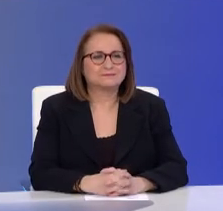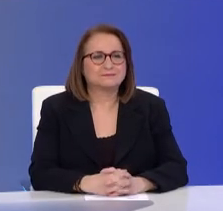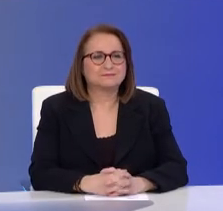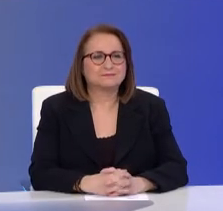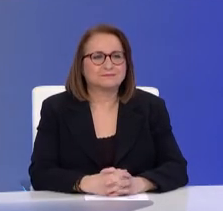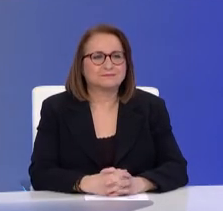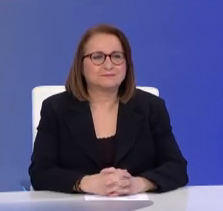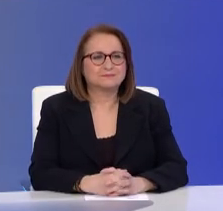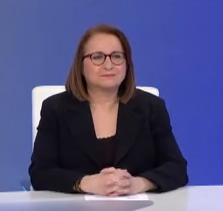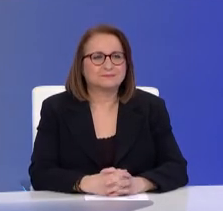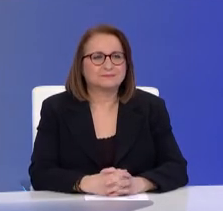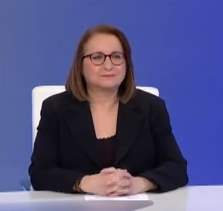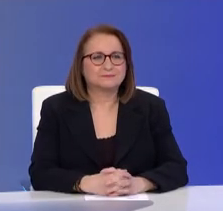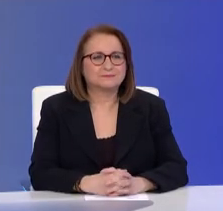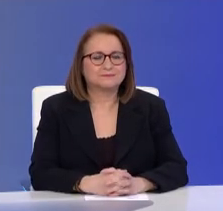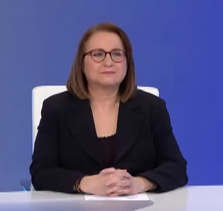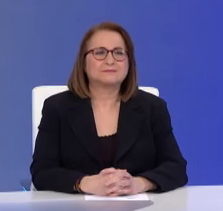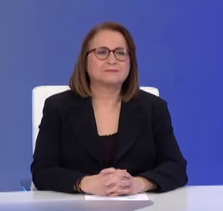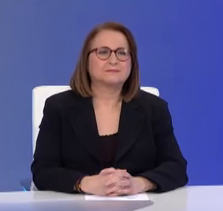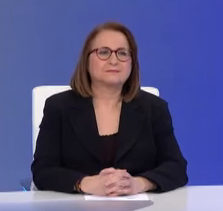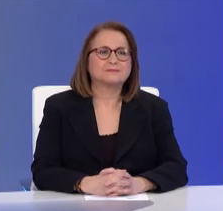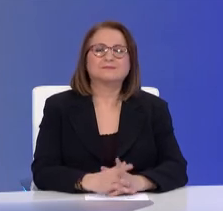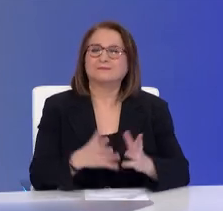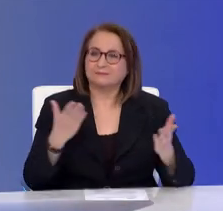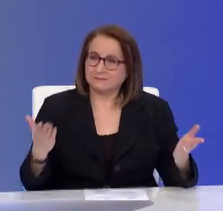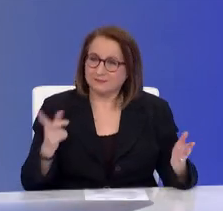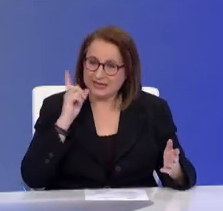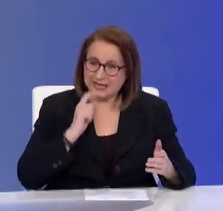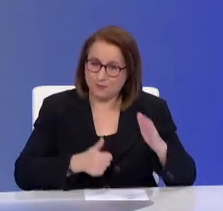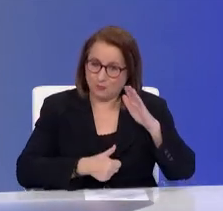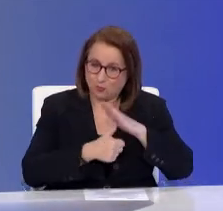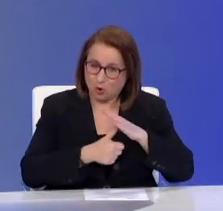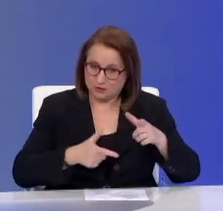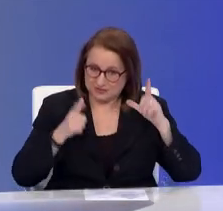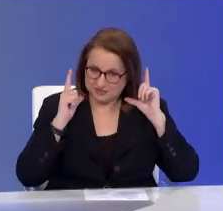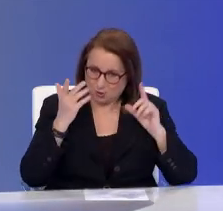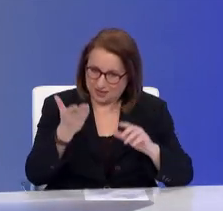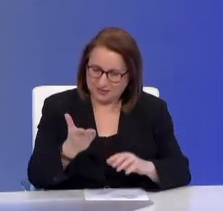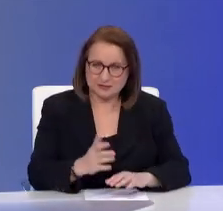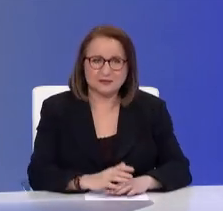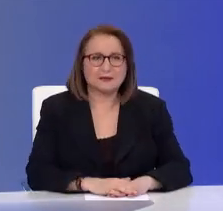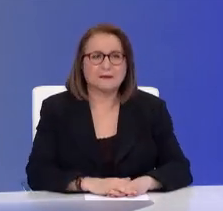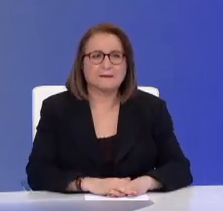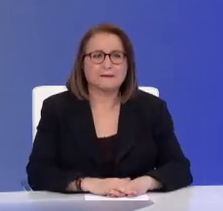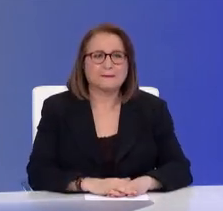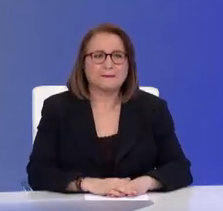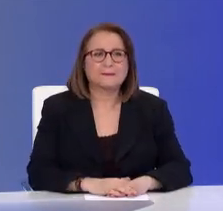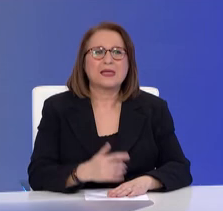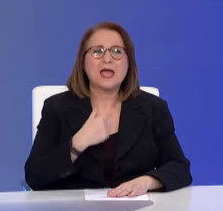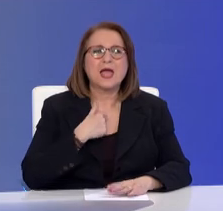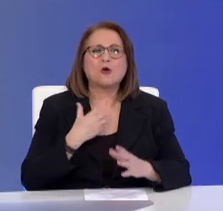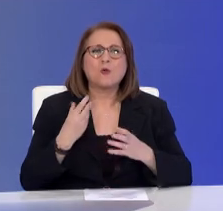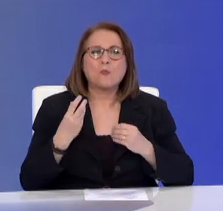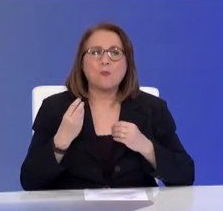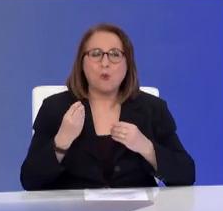Madame la Présidente de la République. Κυρία Πρόεδρε της Δημοκρατίας. Je suis très honoré